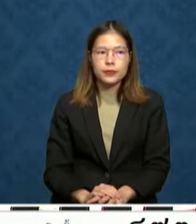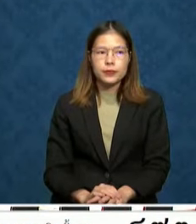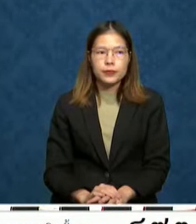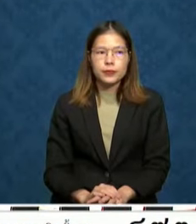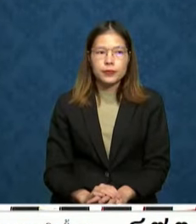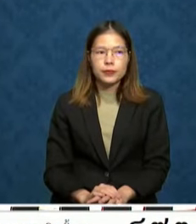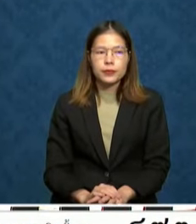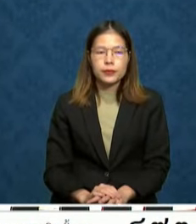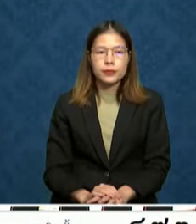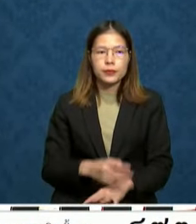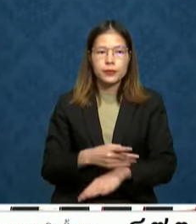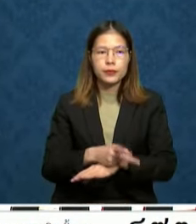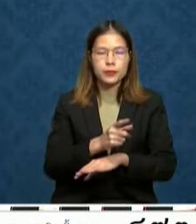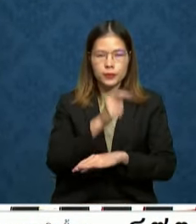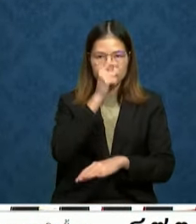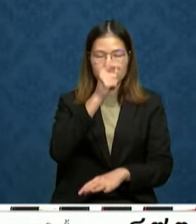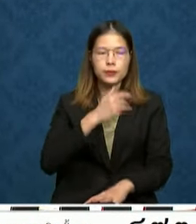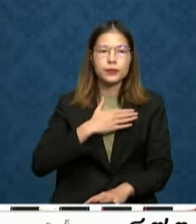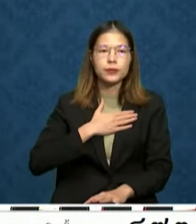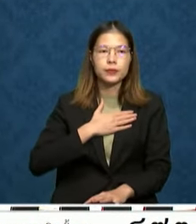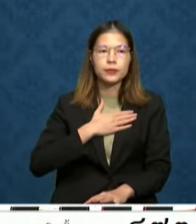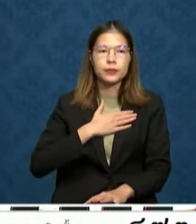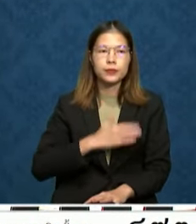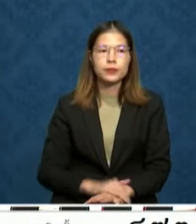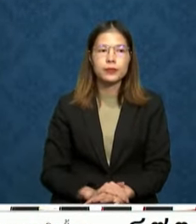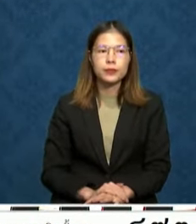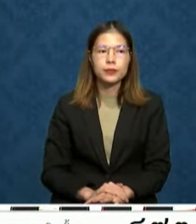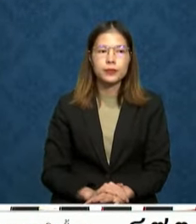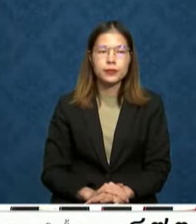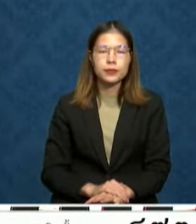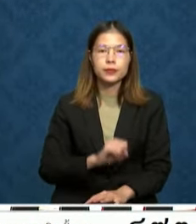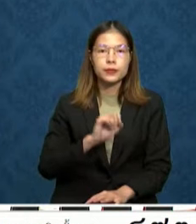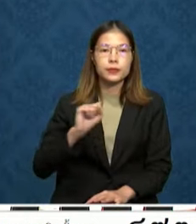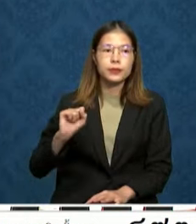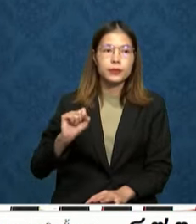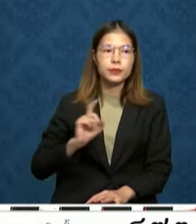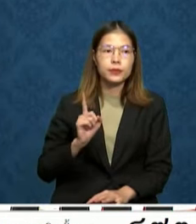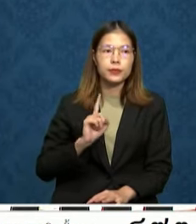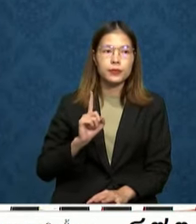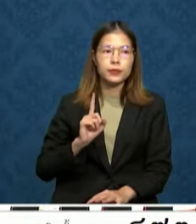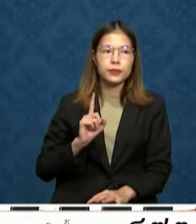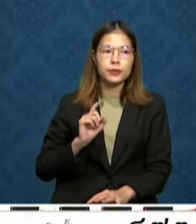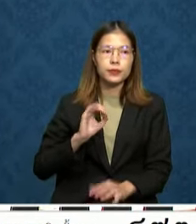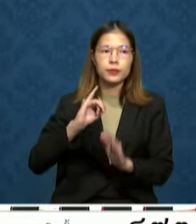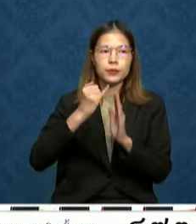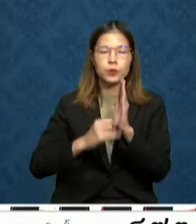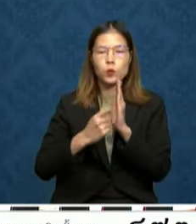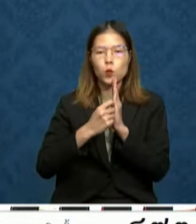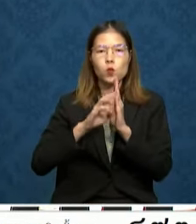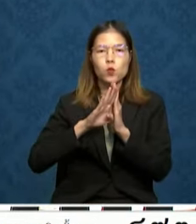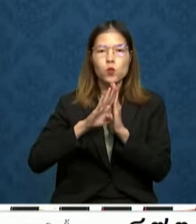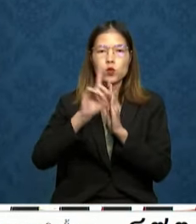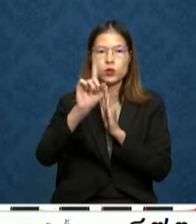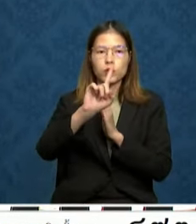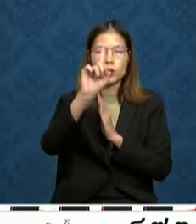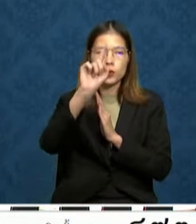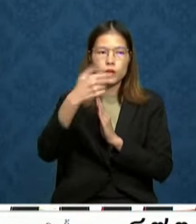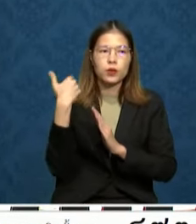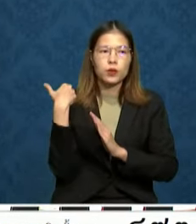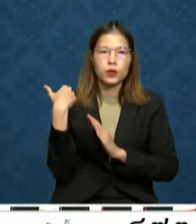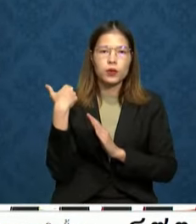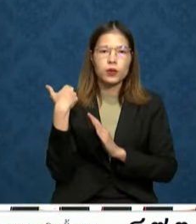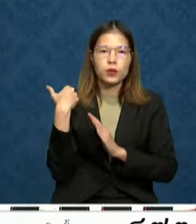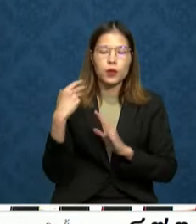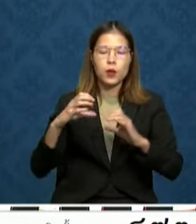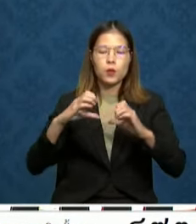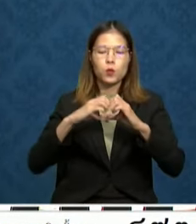ท่านประถารณที่ครบค่ะในบุริดาสมชัยสมาชิคศพาู้แนodon จัหอุบวนราจธานี ผักภูม